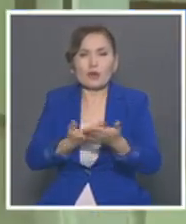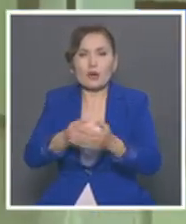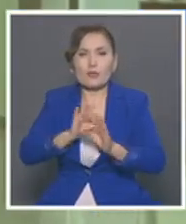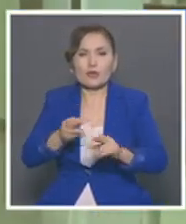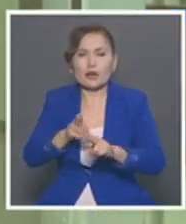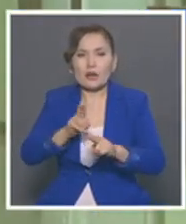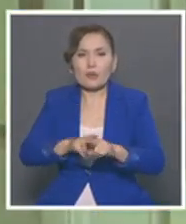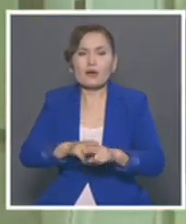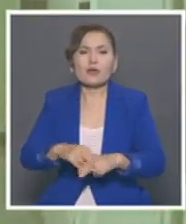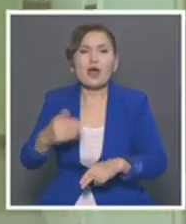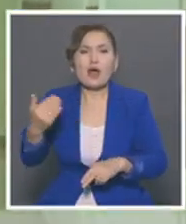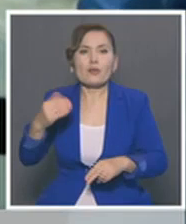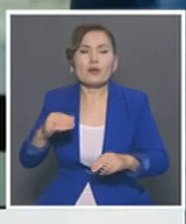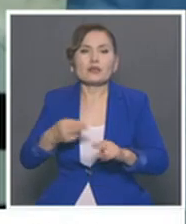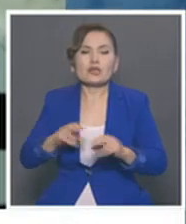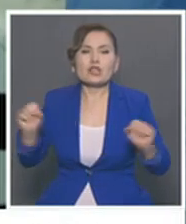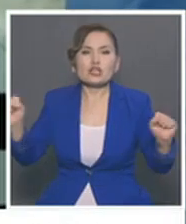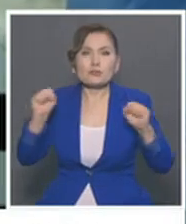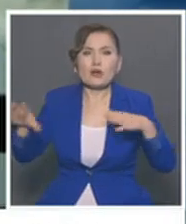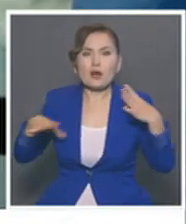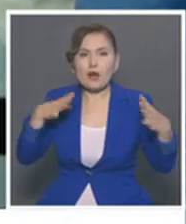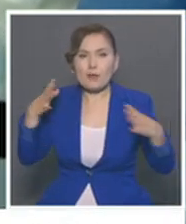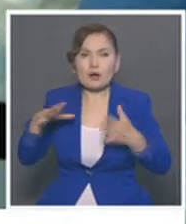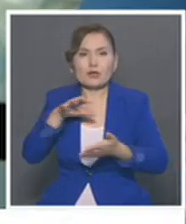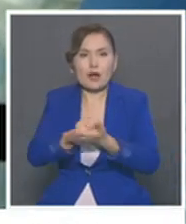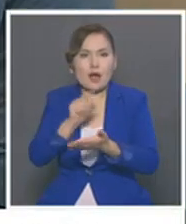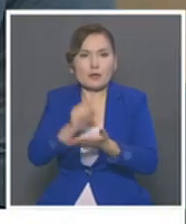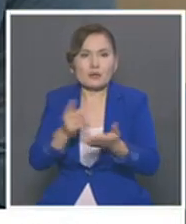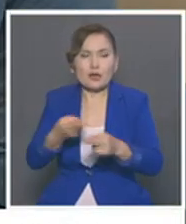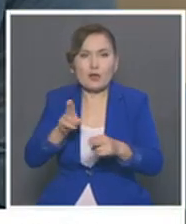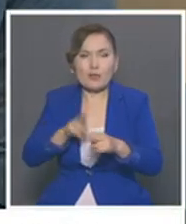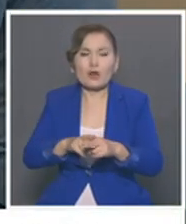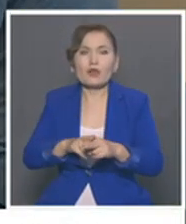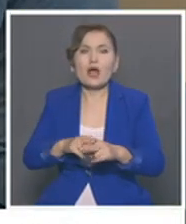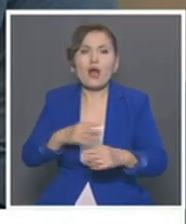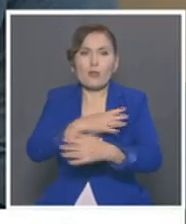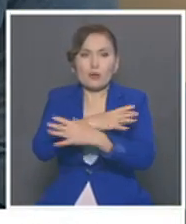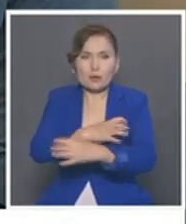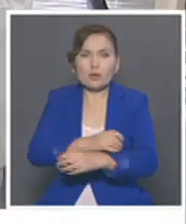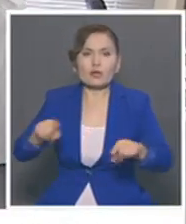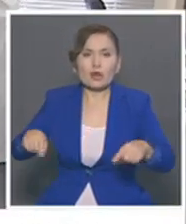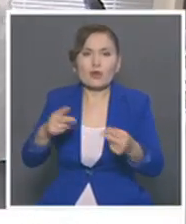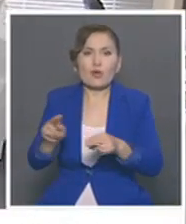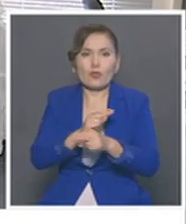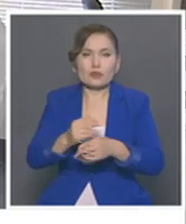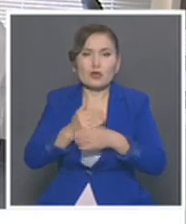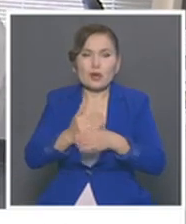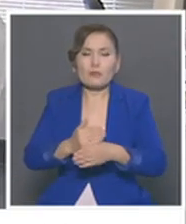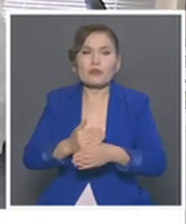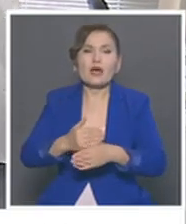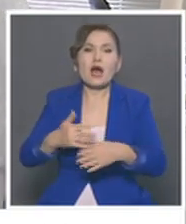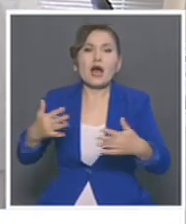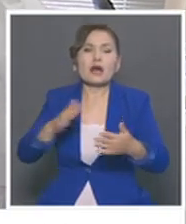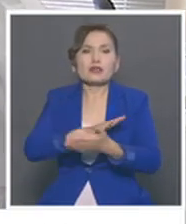Соның бірі Стрельников әдісі арқылы тыныс алу гимнастикасын жасау. Бұл шығектерді қалпына келтіруге көмектеседі. Таза ауада